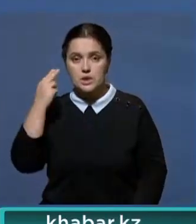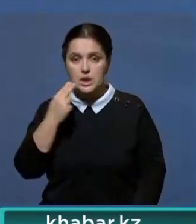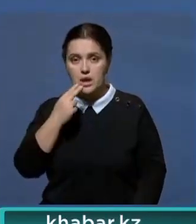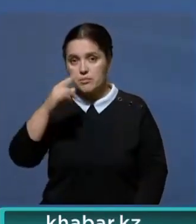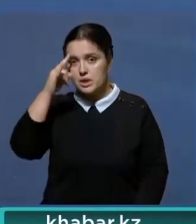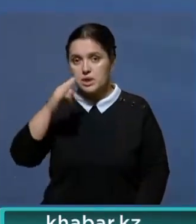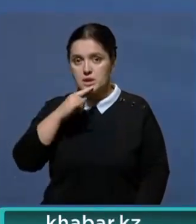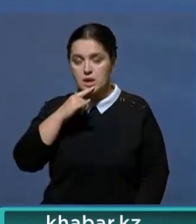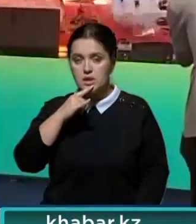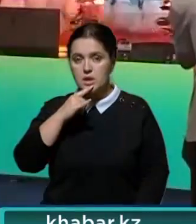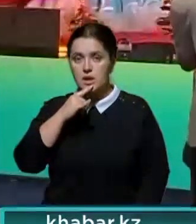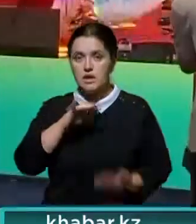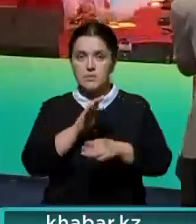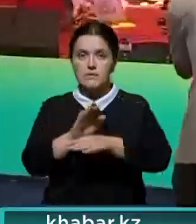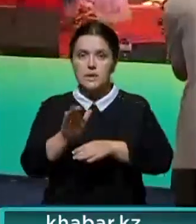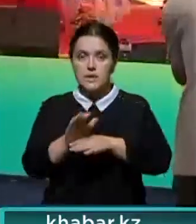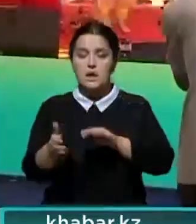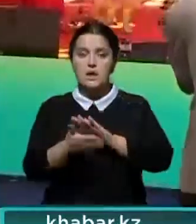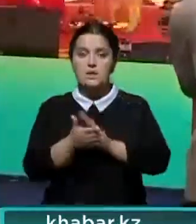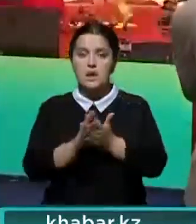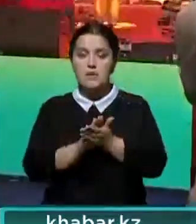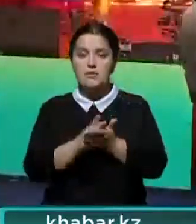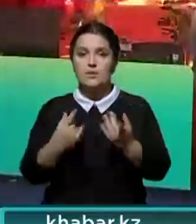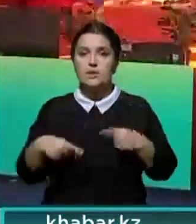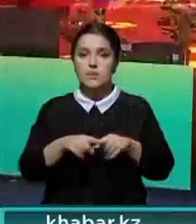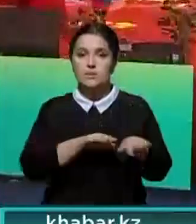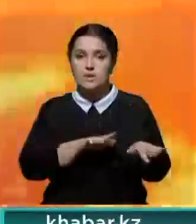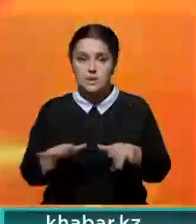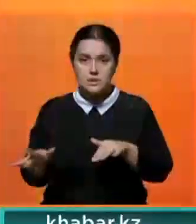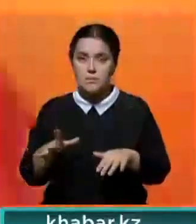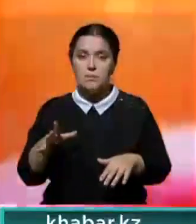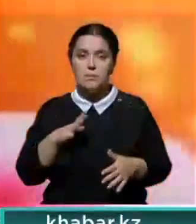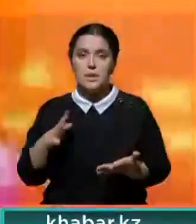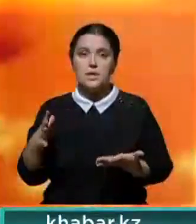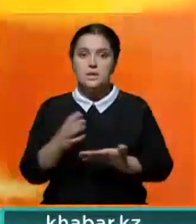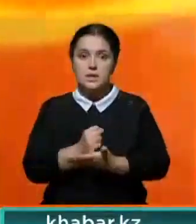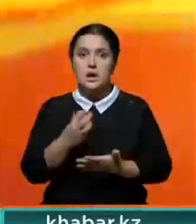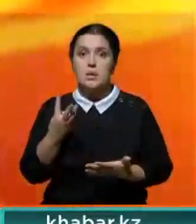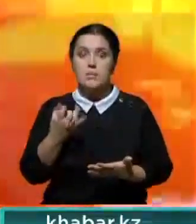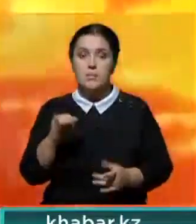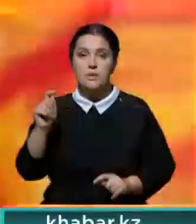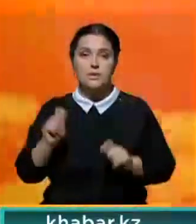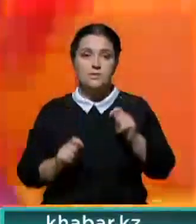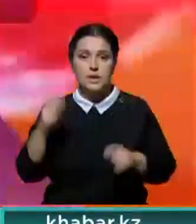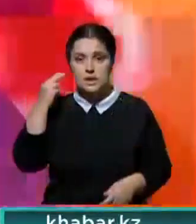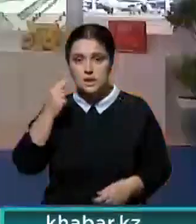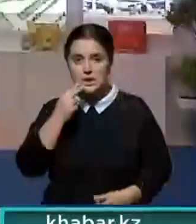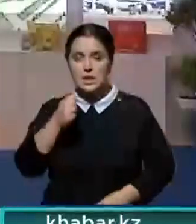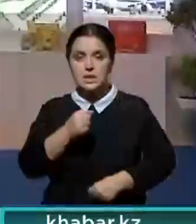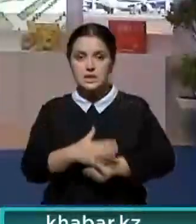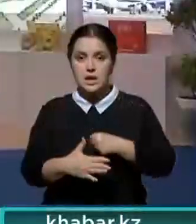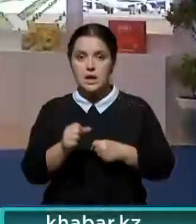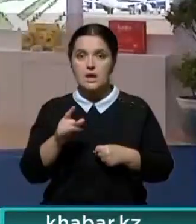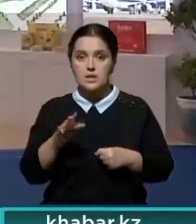между китайскими и казахстанскими агропроизводителями. Договоренности об организации мероприятия были достигнуты на майском саммите